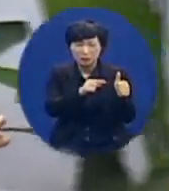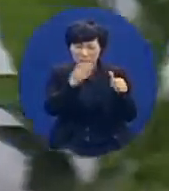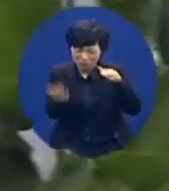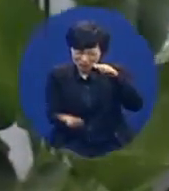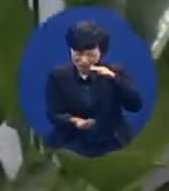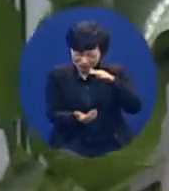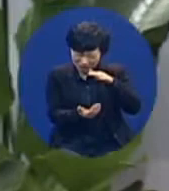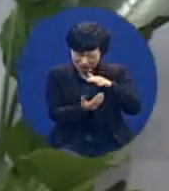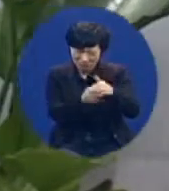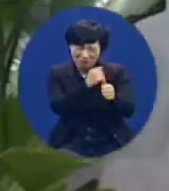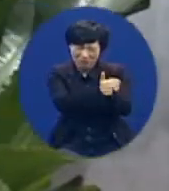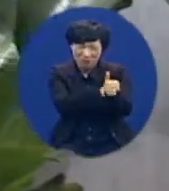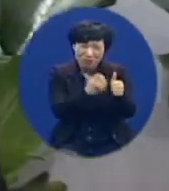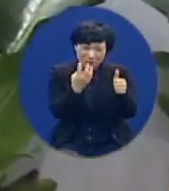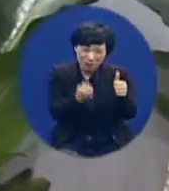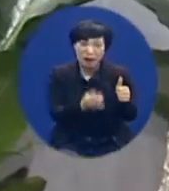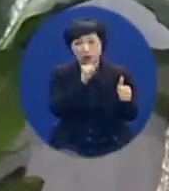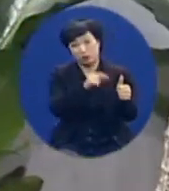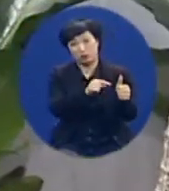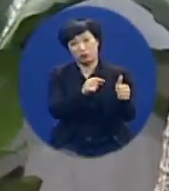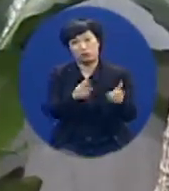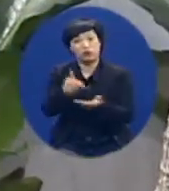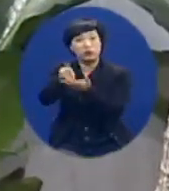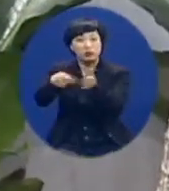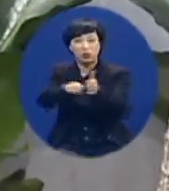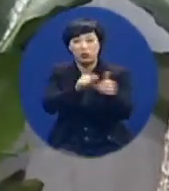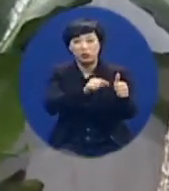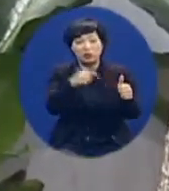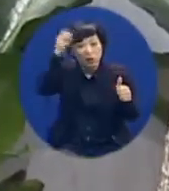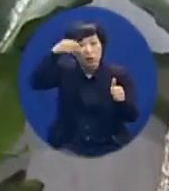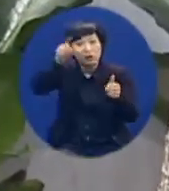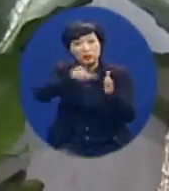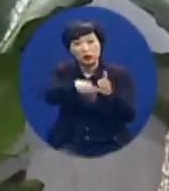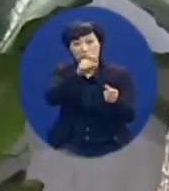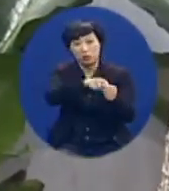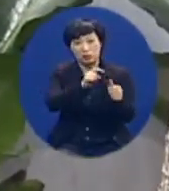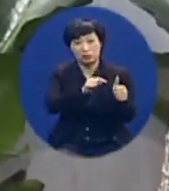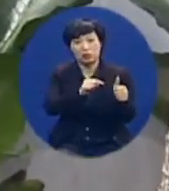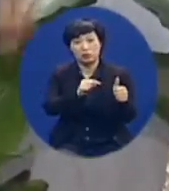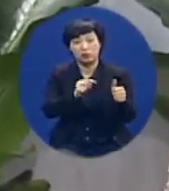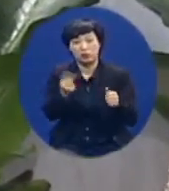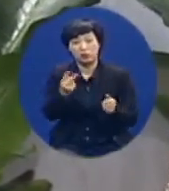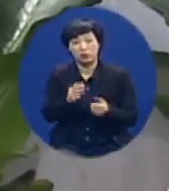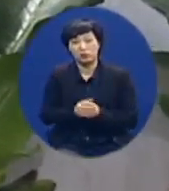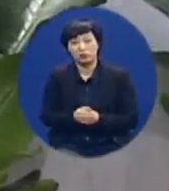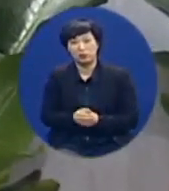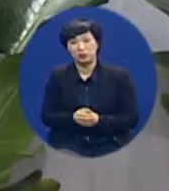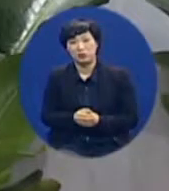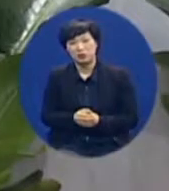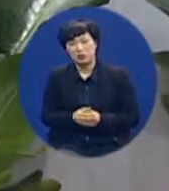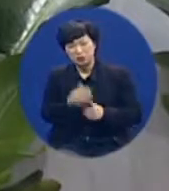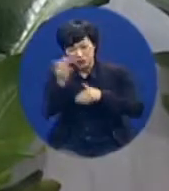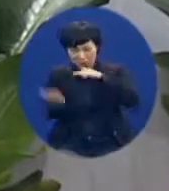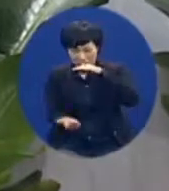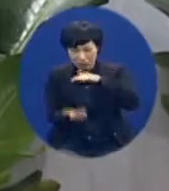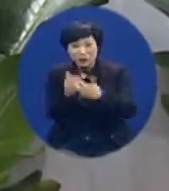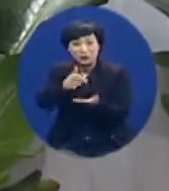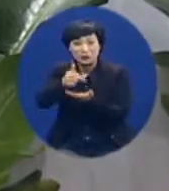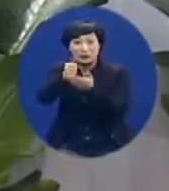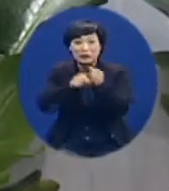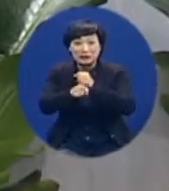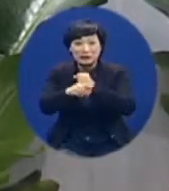최고의 the will of the Lord, the best, and live for his time of hope, though I